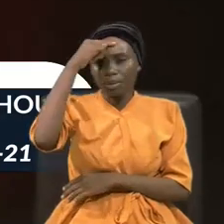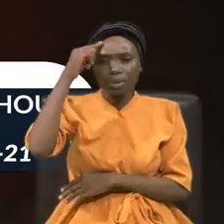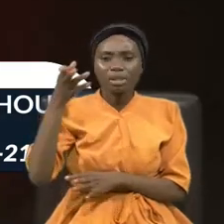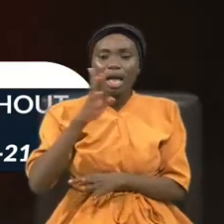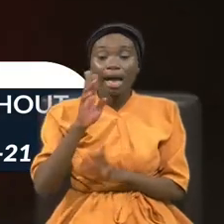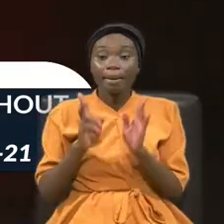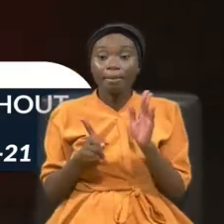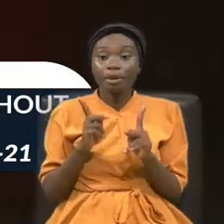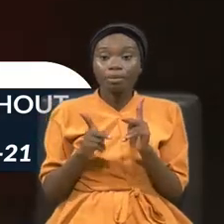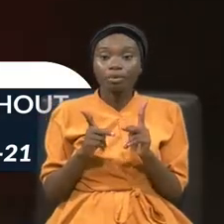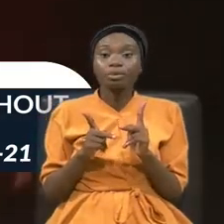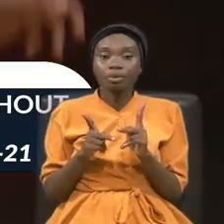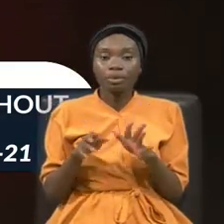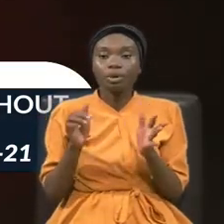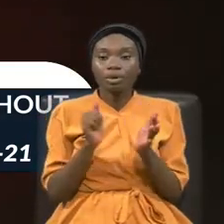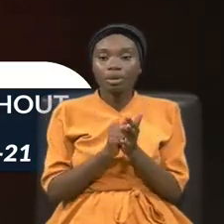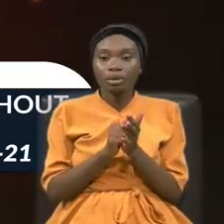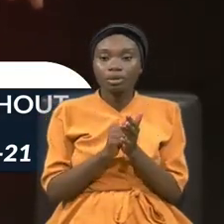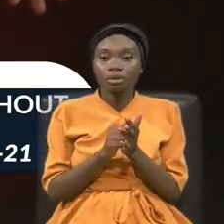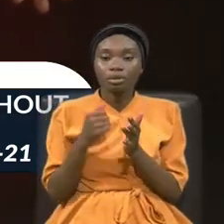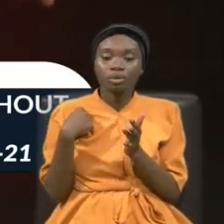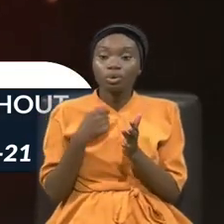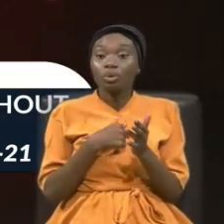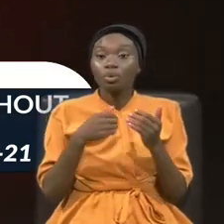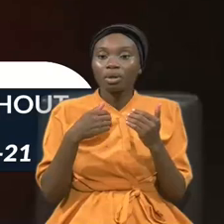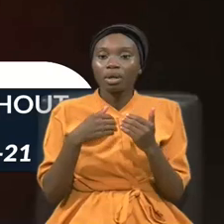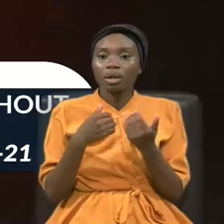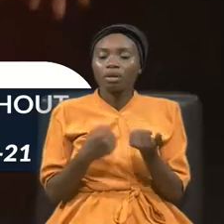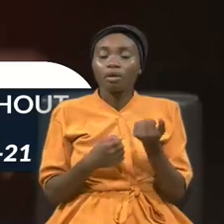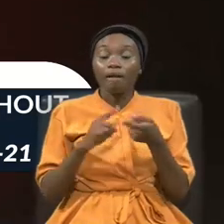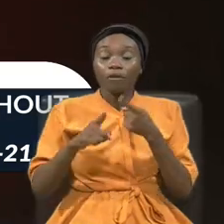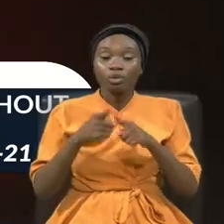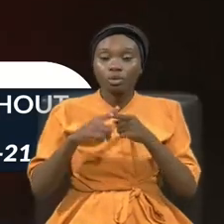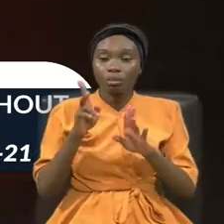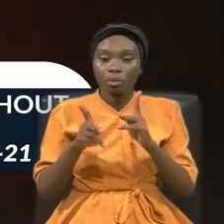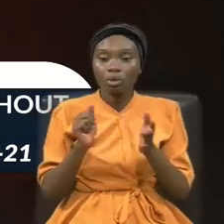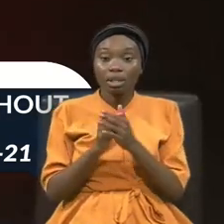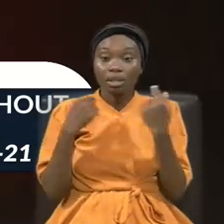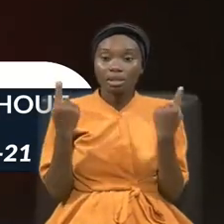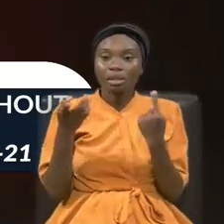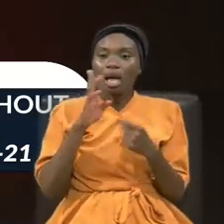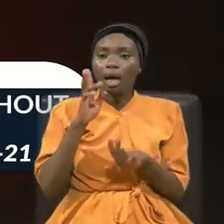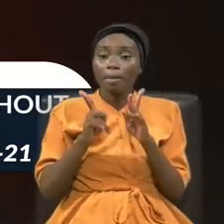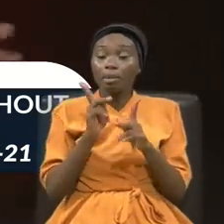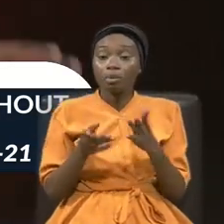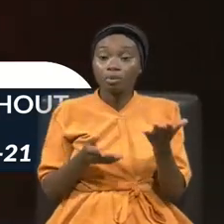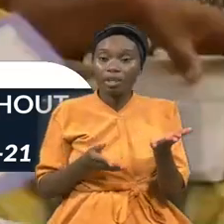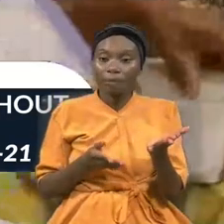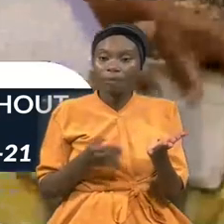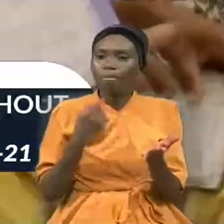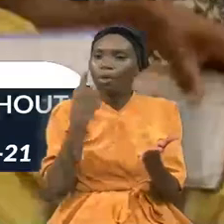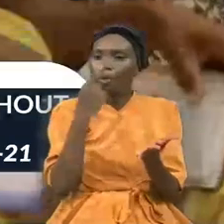qu'il y a des gens là-bas qui sont amis aux gens qui pêchent. Il y a des gens